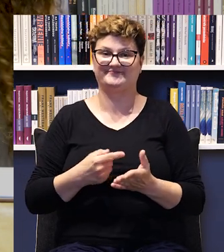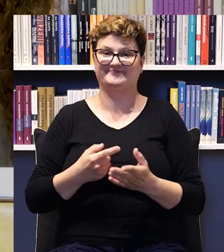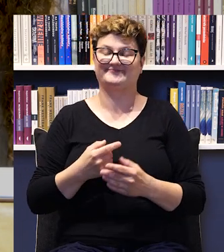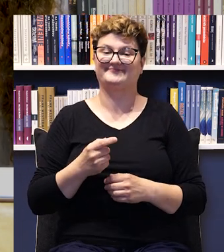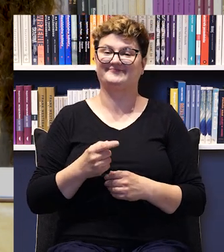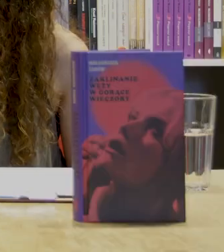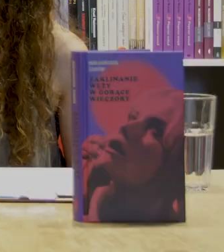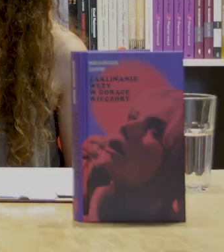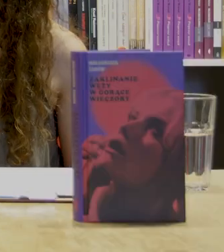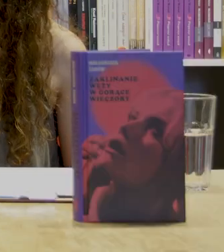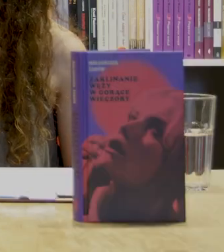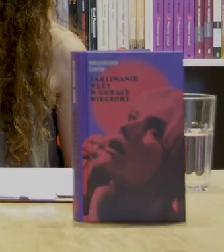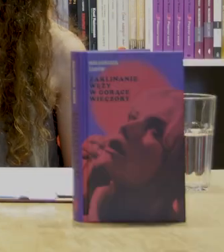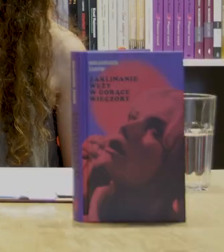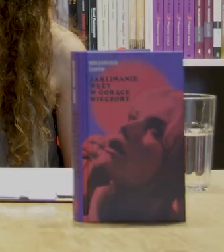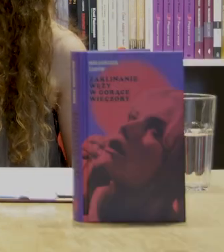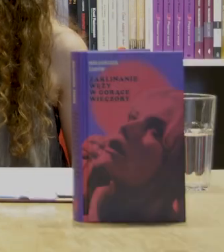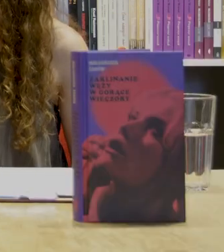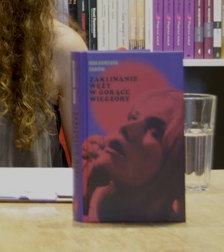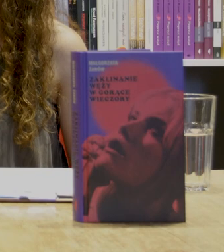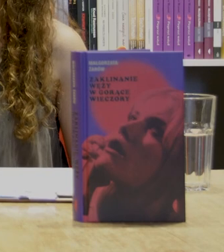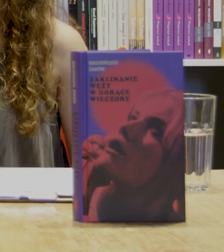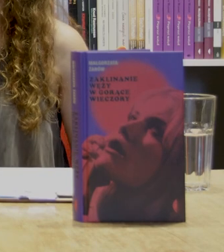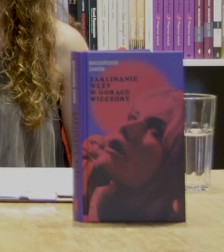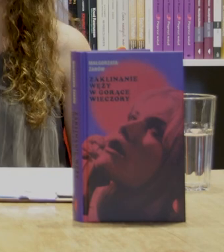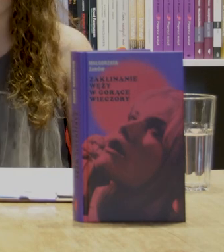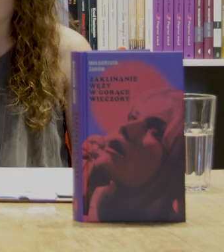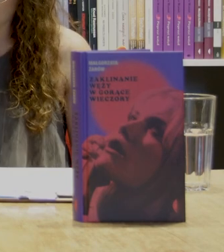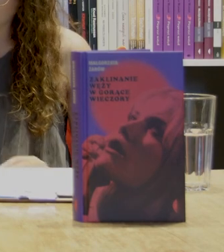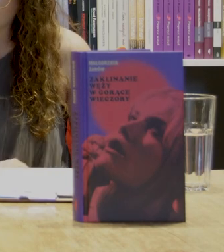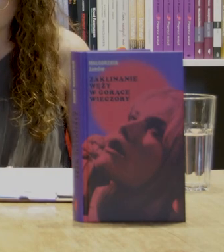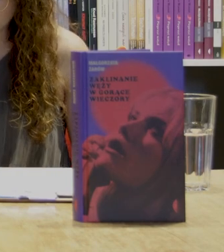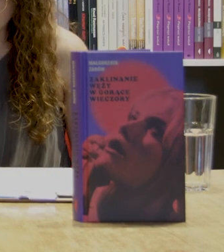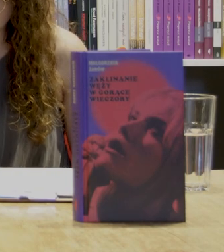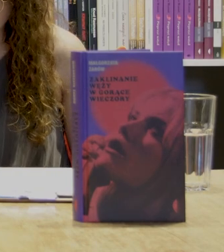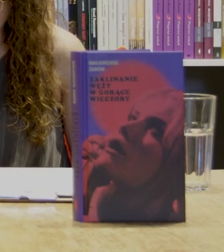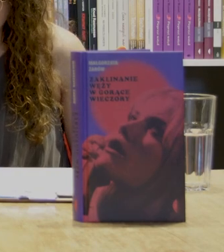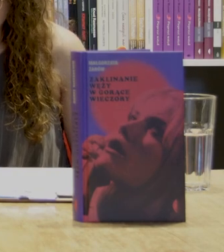w takim generalnie momencie. No bo to też nie jest tak, że ona od